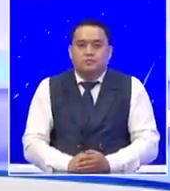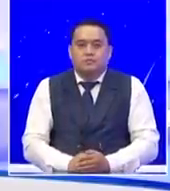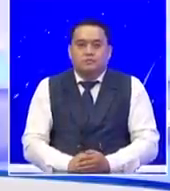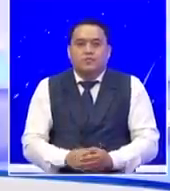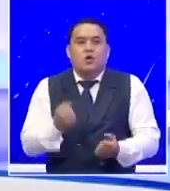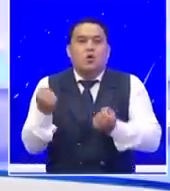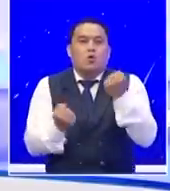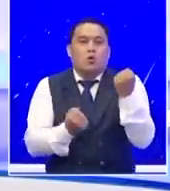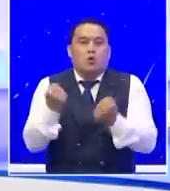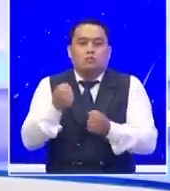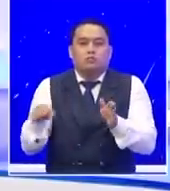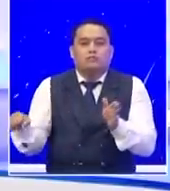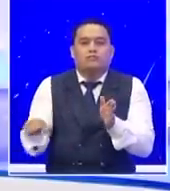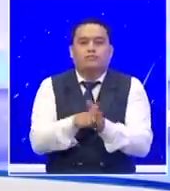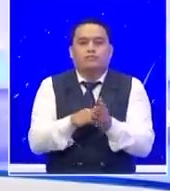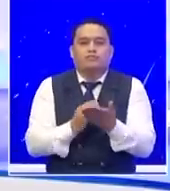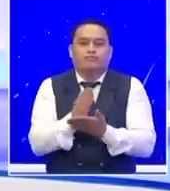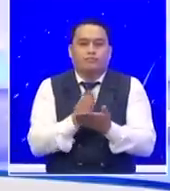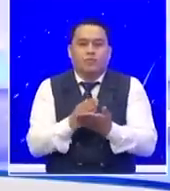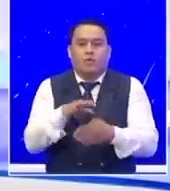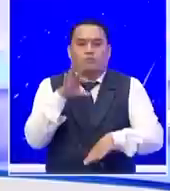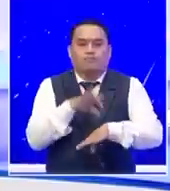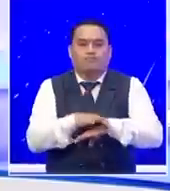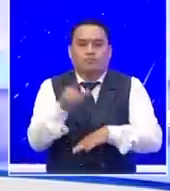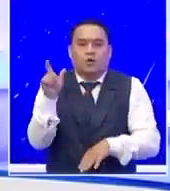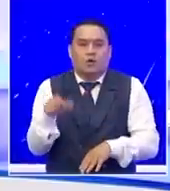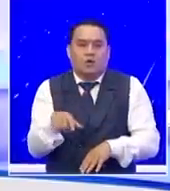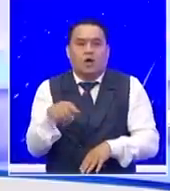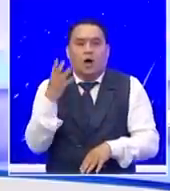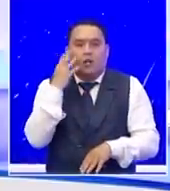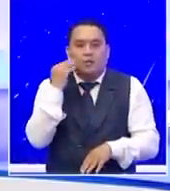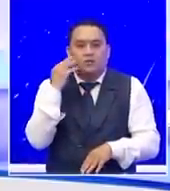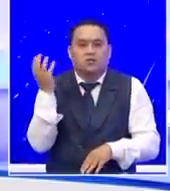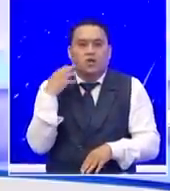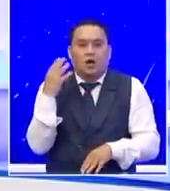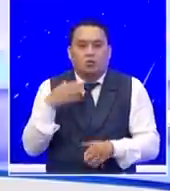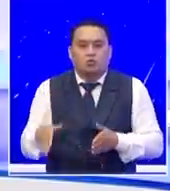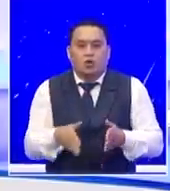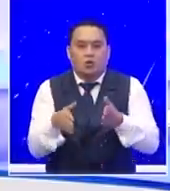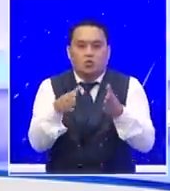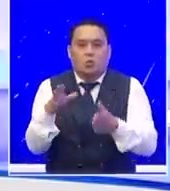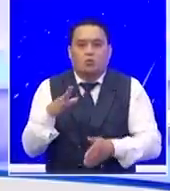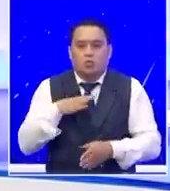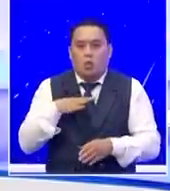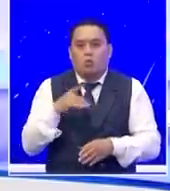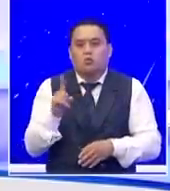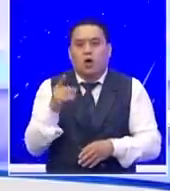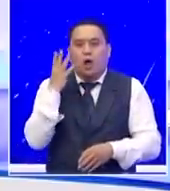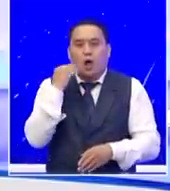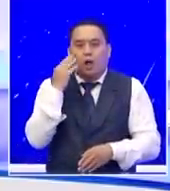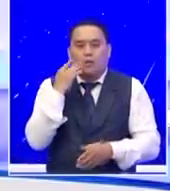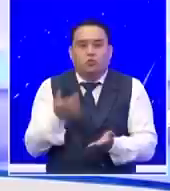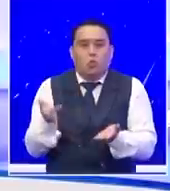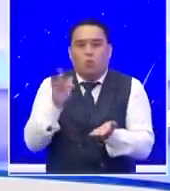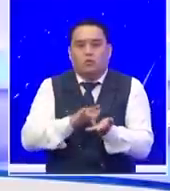Көлік жүргізушісін пышақпен жарақаттаған күдікті ұсталды. Оқиға Алматы Сарыөзек автожолы бойында болған. Анықталғандай, Алматыдан